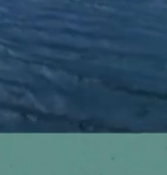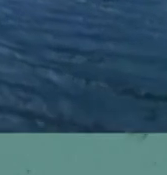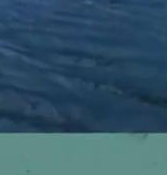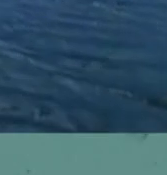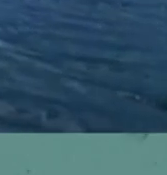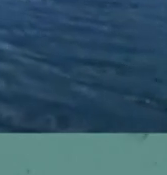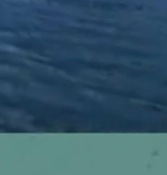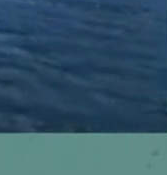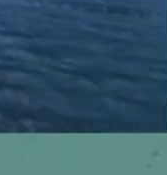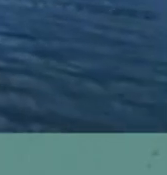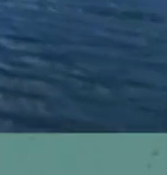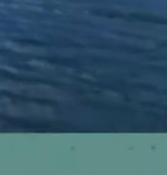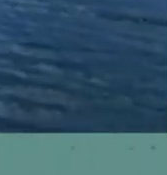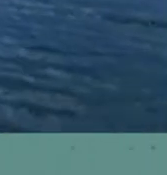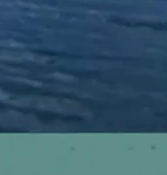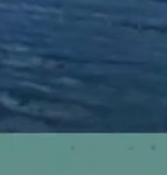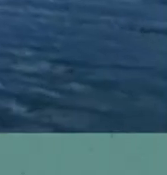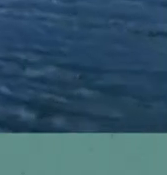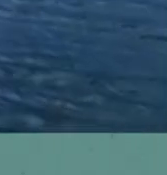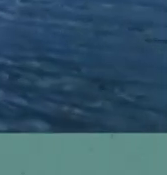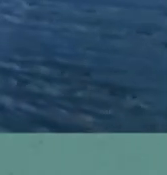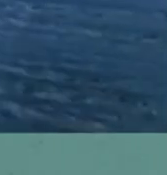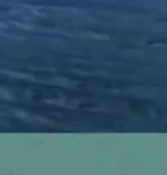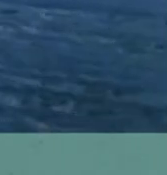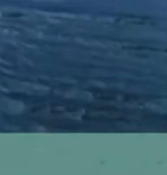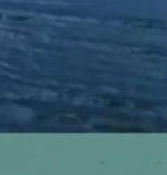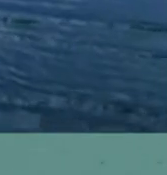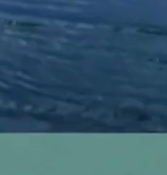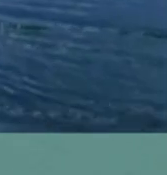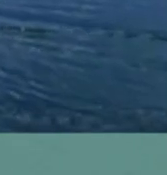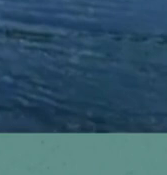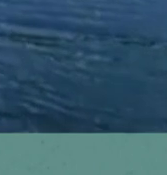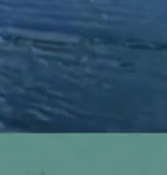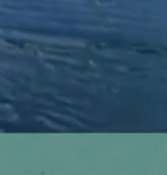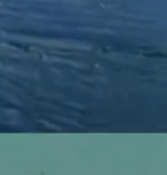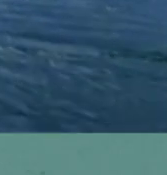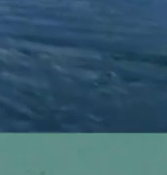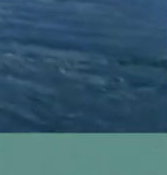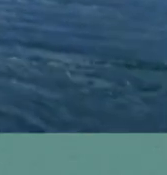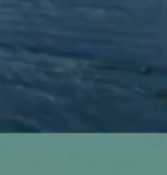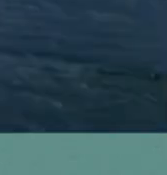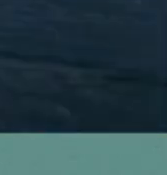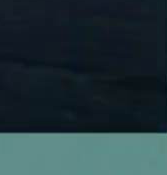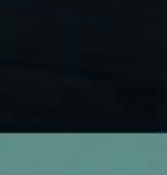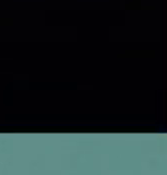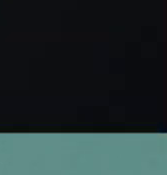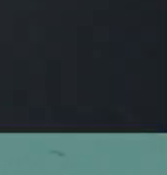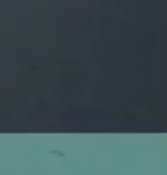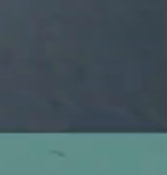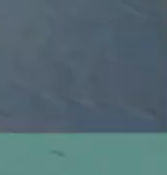dibuang, dikeronyok, lalu dipamerkan tulisannya. Kosong, kosong, kosong dan